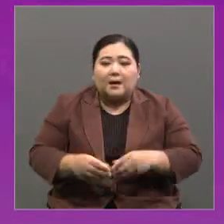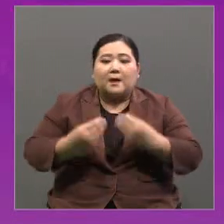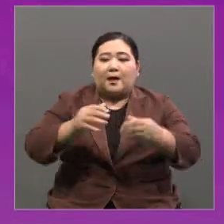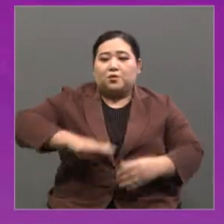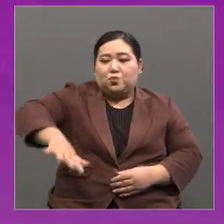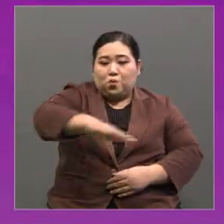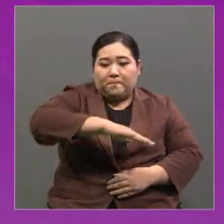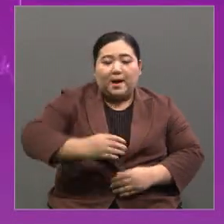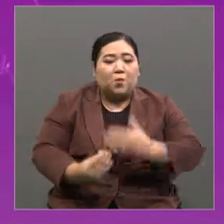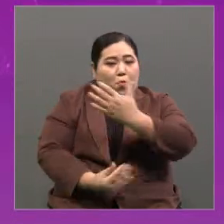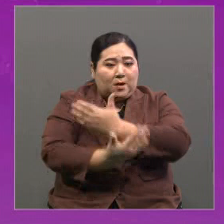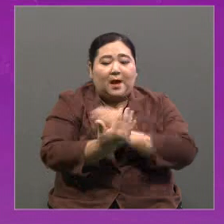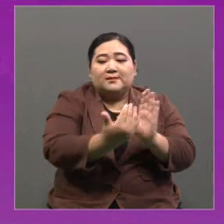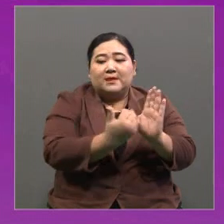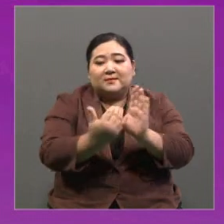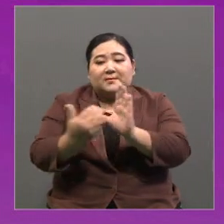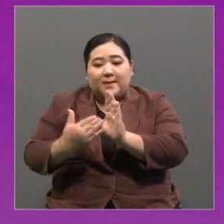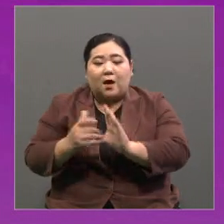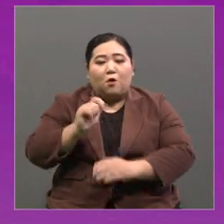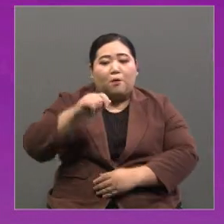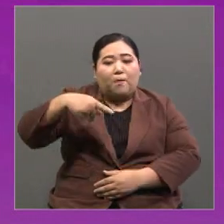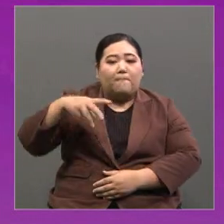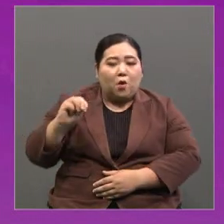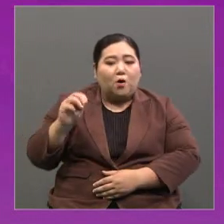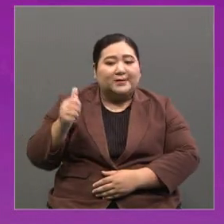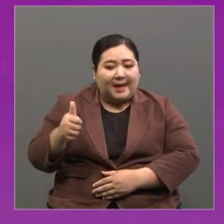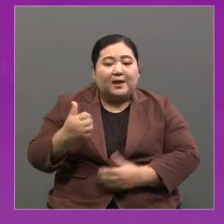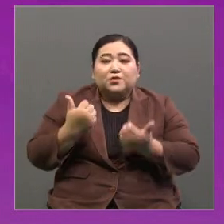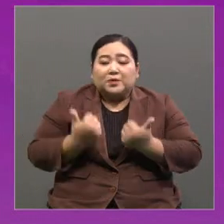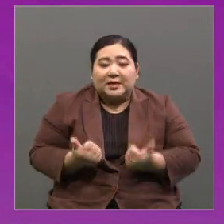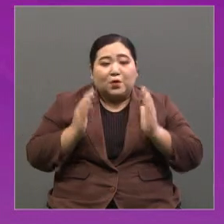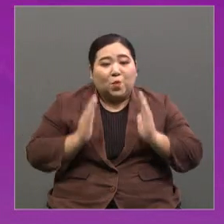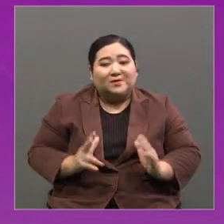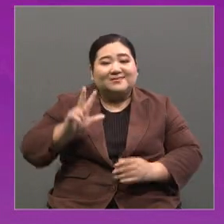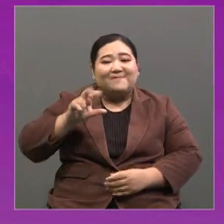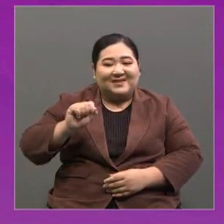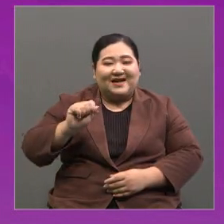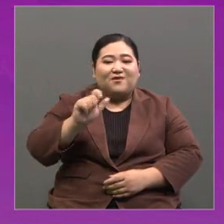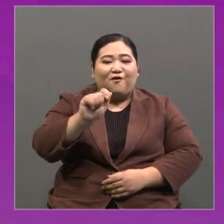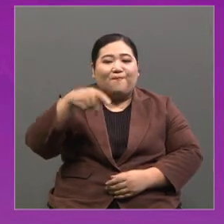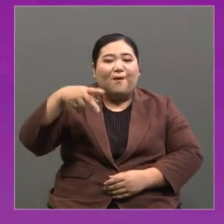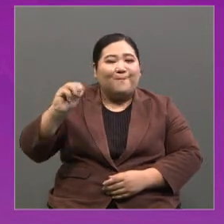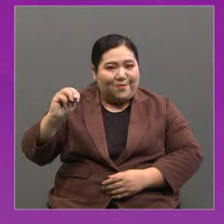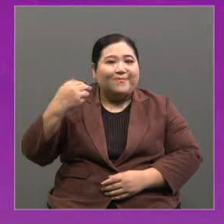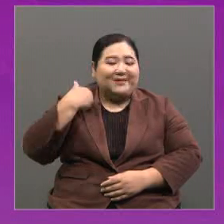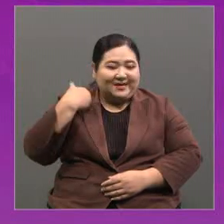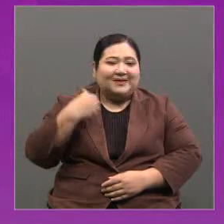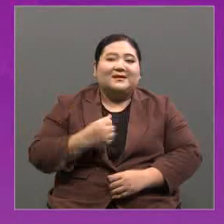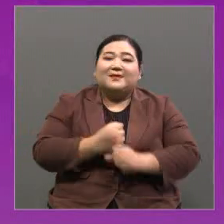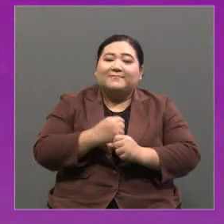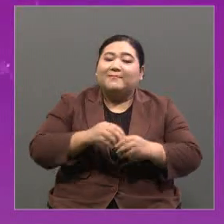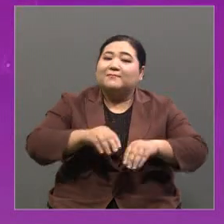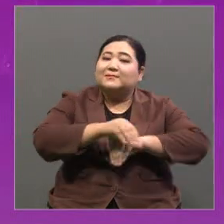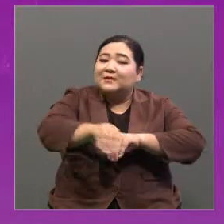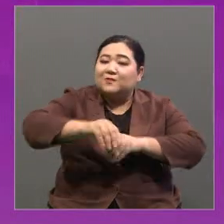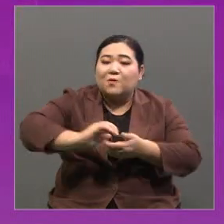ประชาชนทั่วไปเข้าร่วมสมัครเป็นกพที่ปัจจุบันนั้นมีอยู่กว่า 3แสนคนนะครับนอกจากนี้ก็ได้ขยายความร่วมมือ